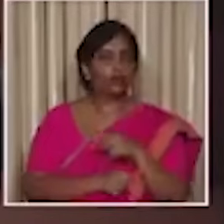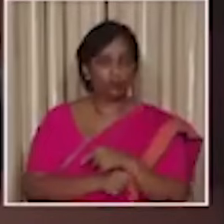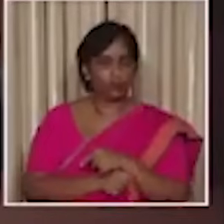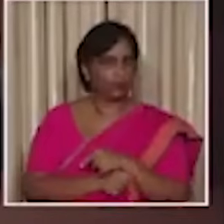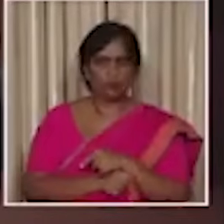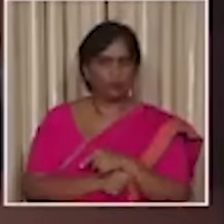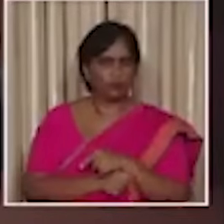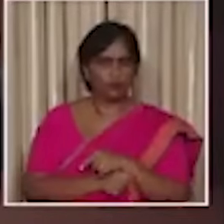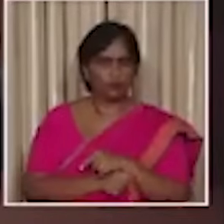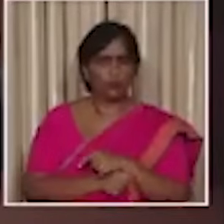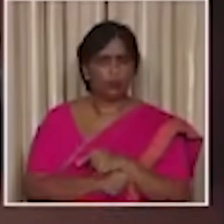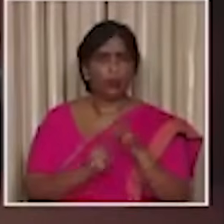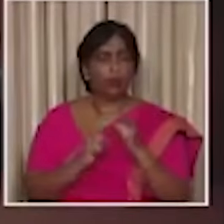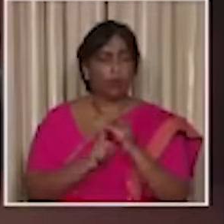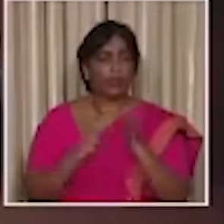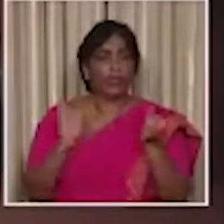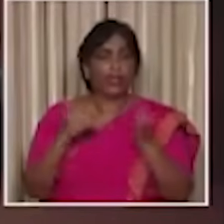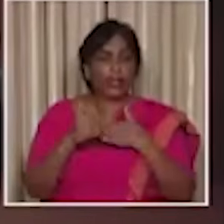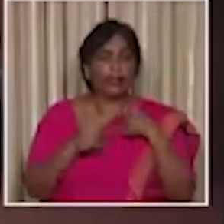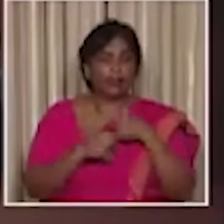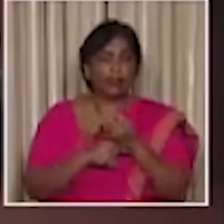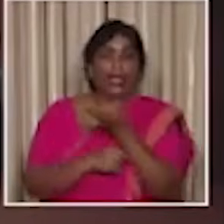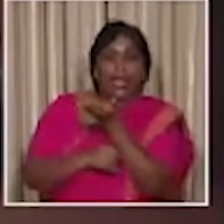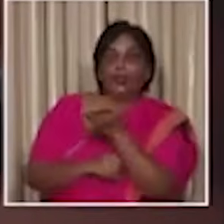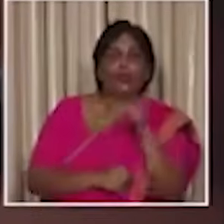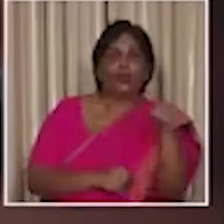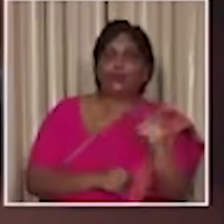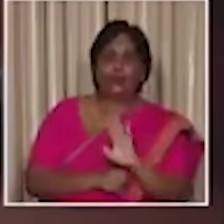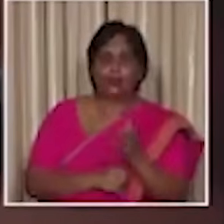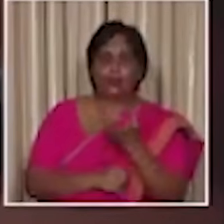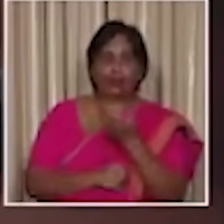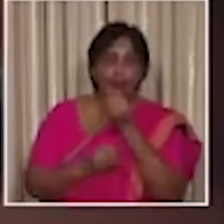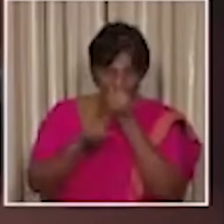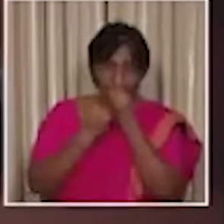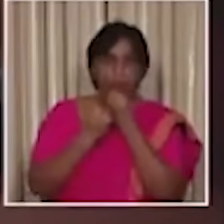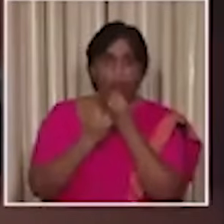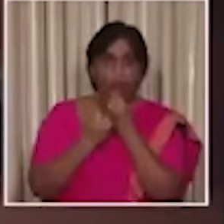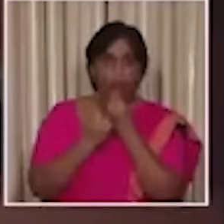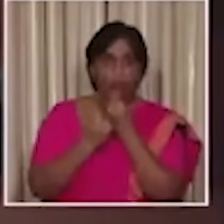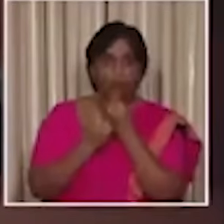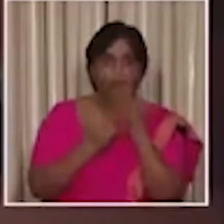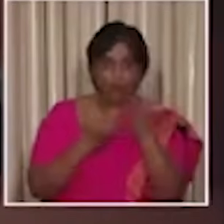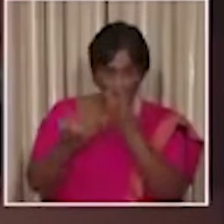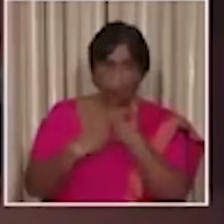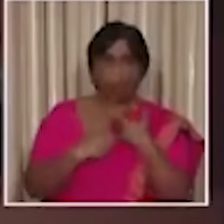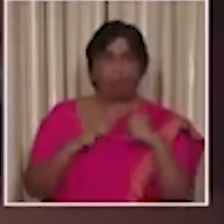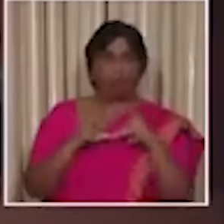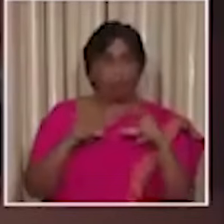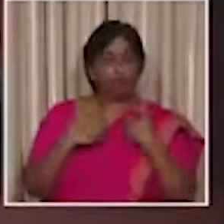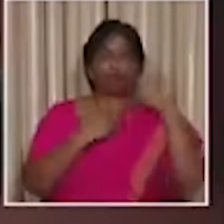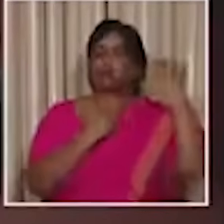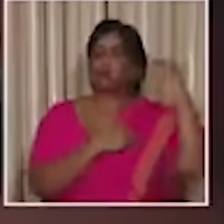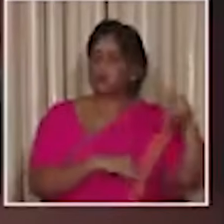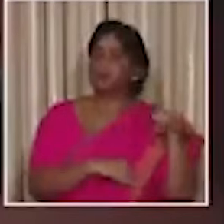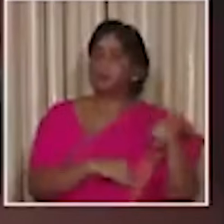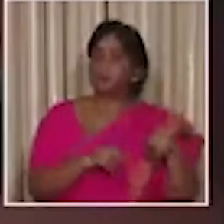නැතුව මේ පොස්ට්පේට් ගේට්ටු ගාවට ගිහලා පොස්ට්පේට් ඉල්ලපු අය නෙවෙයි මේ. ඊම ඉල්ලුවට වැඩක් නැහැ. කණ්ඩද? කණ්ඩනේ. මොකද ලයිසන් එකක් වුණා යවන්න. ඒතර